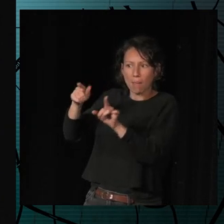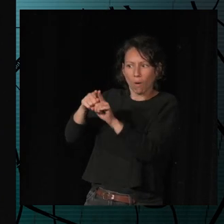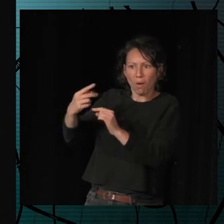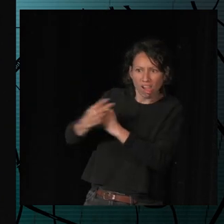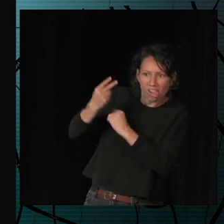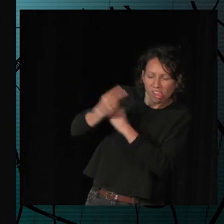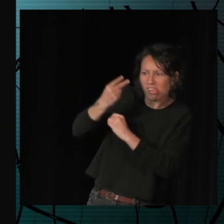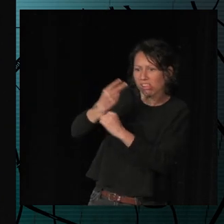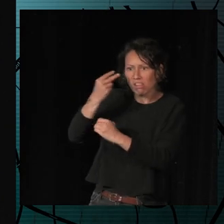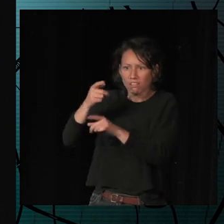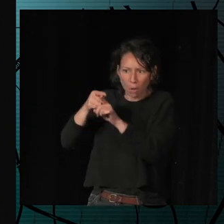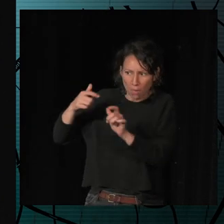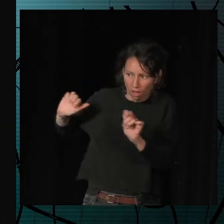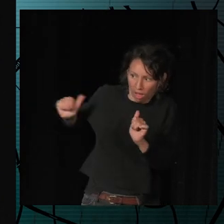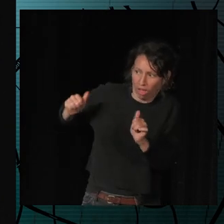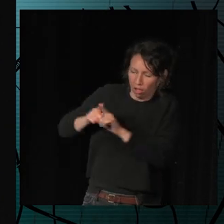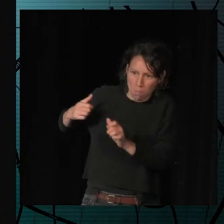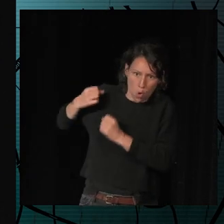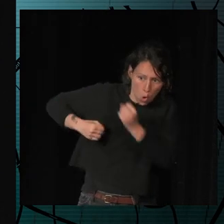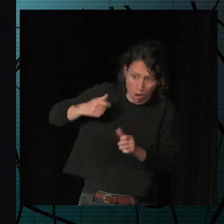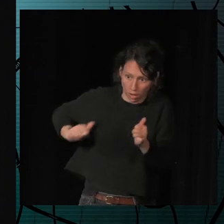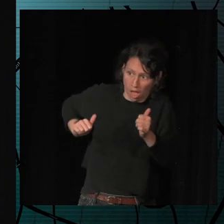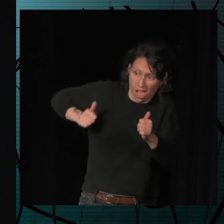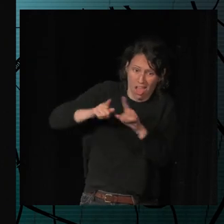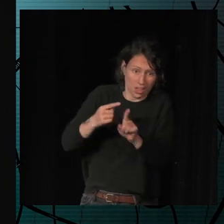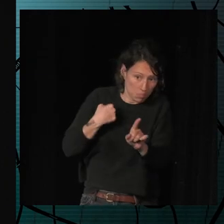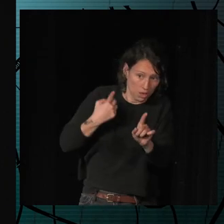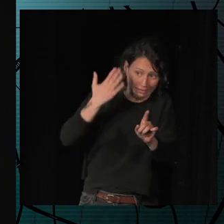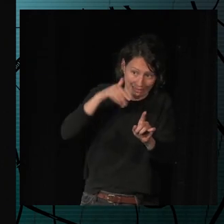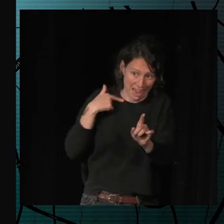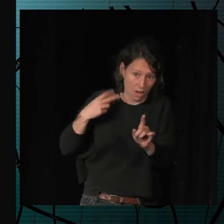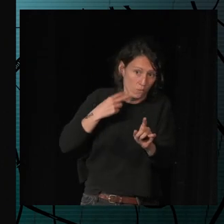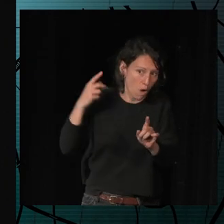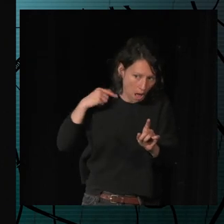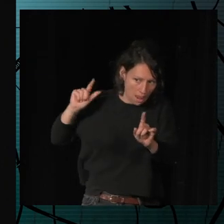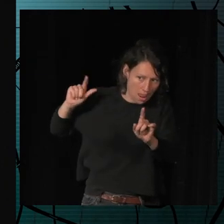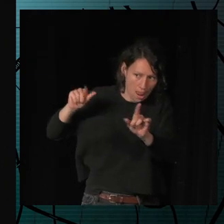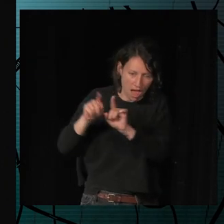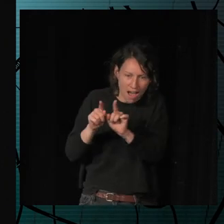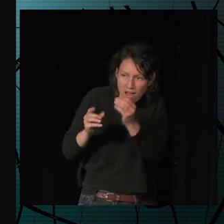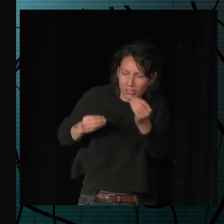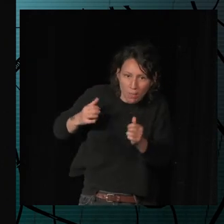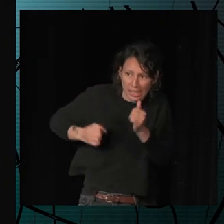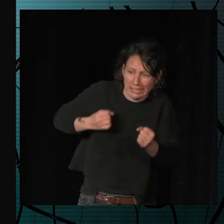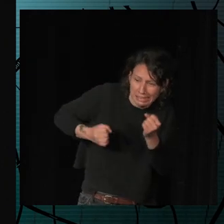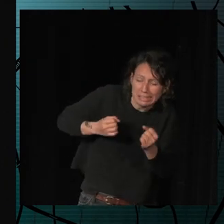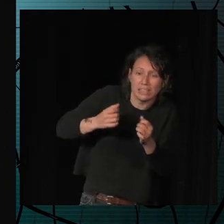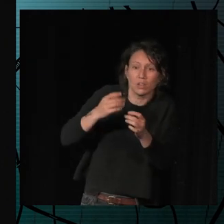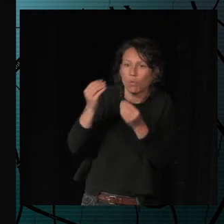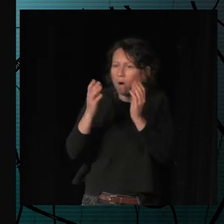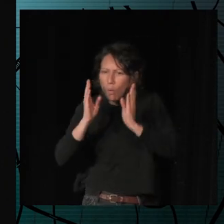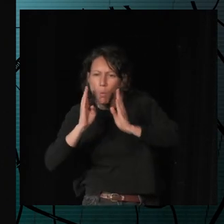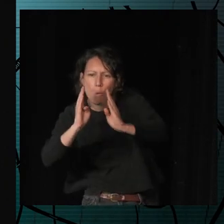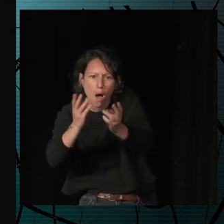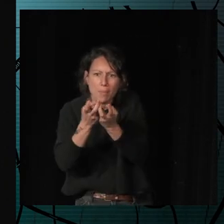après et on entend juste sa voix et on se retrouve parfois des séquences comme ça où on est avec notre caméra et d'un coup on voit deux yeux qui brillent au fond de au fond d'un couloir et